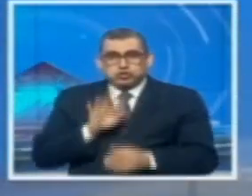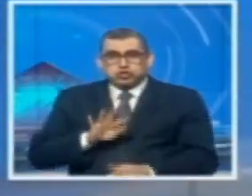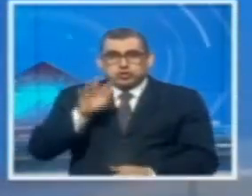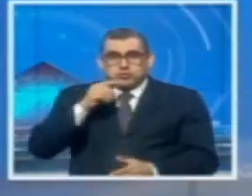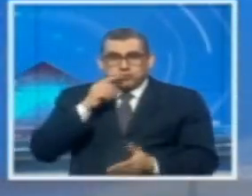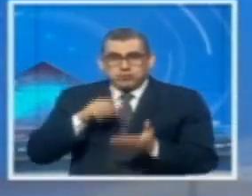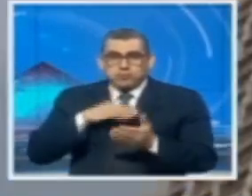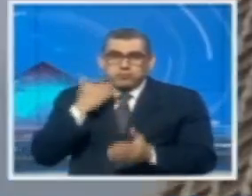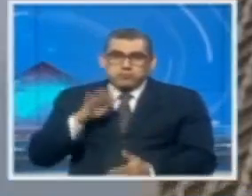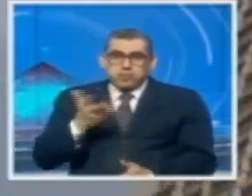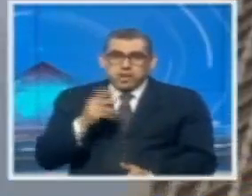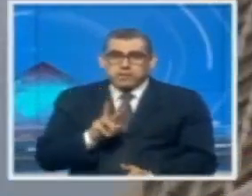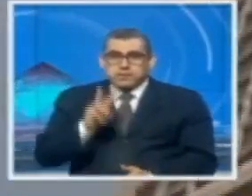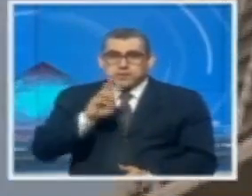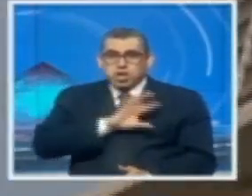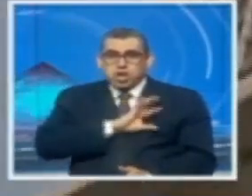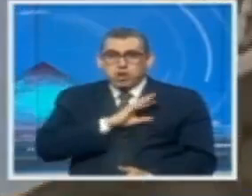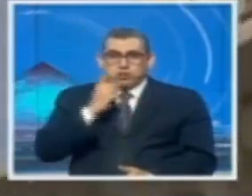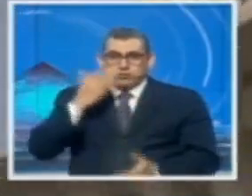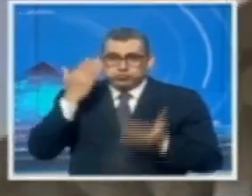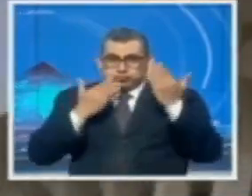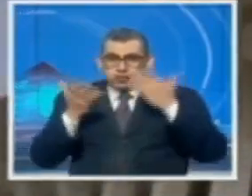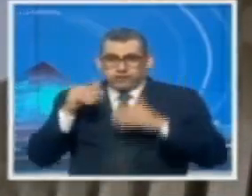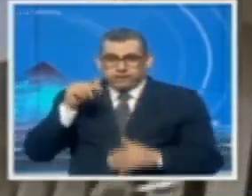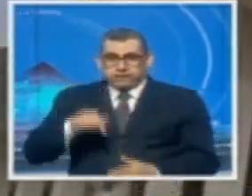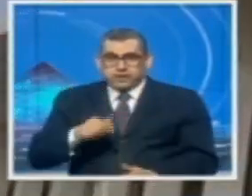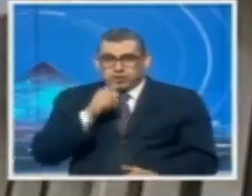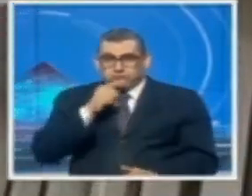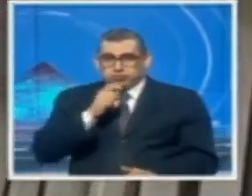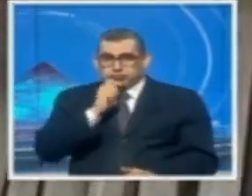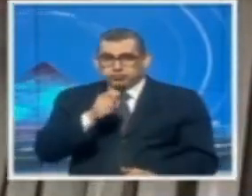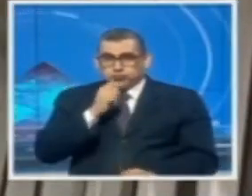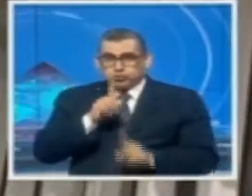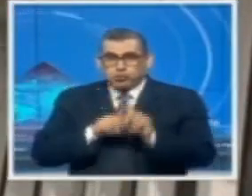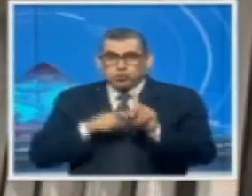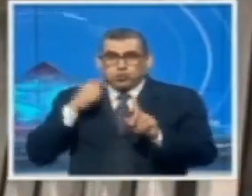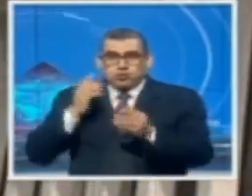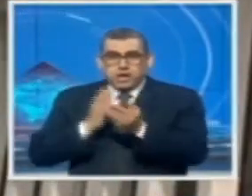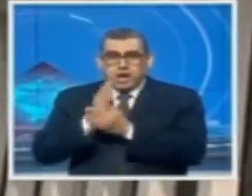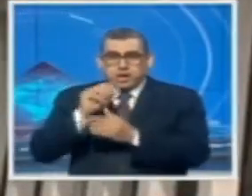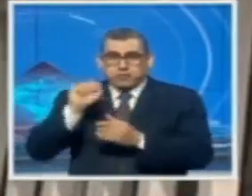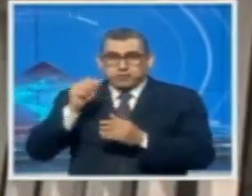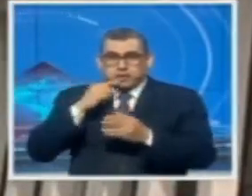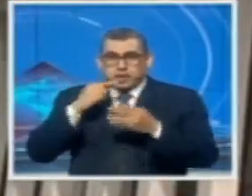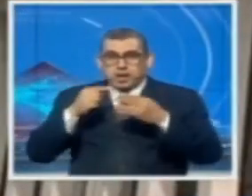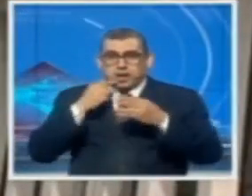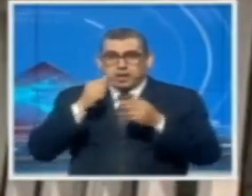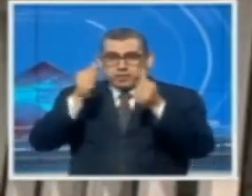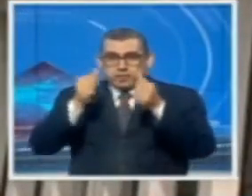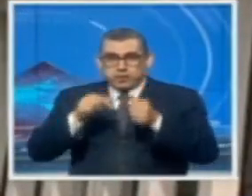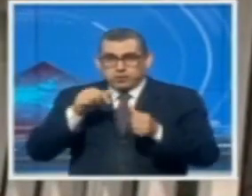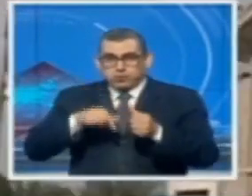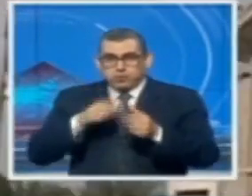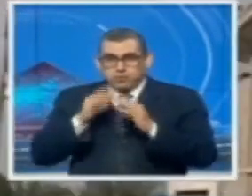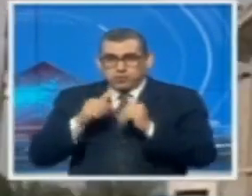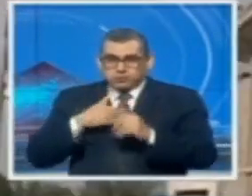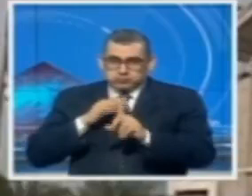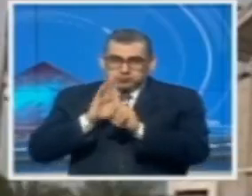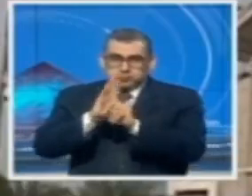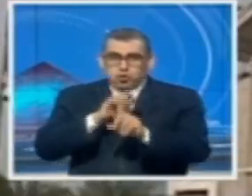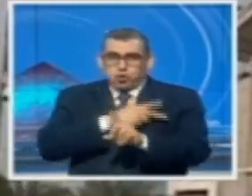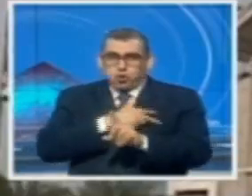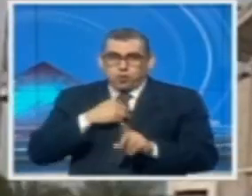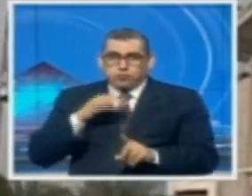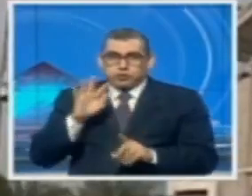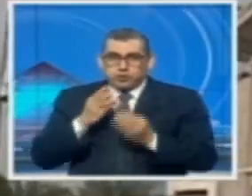عن مقتل 7 جنود وإصابة آخرين. هذا وقد صرحت وزارة الخارجية في بيان لها بوقوف مصر حكومة وشعبا